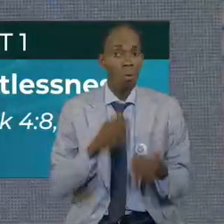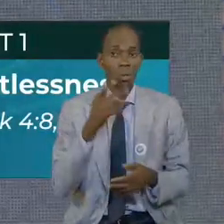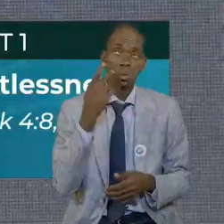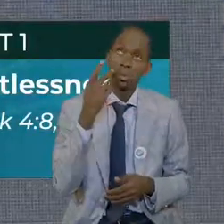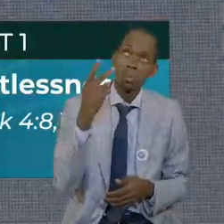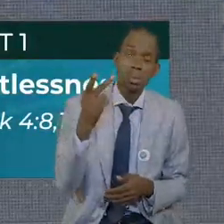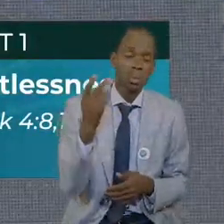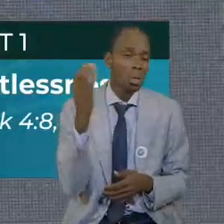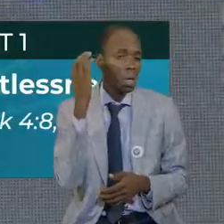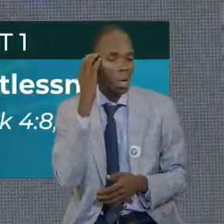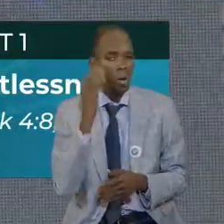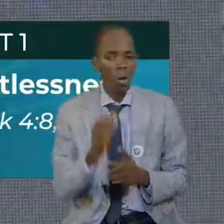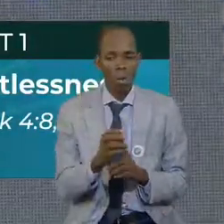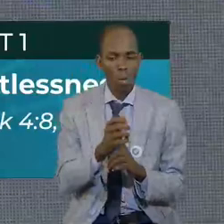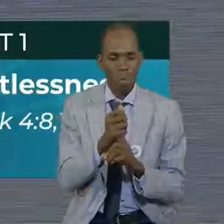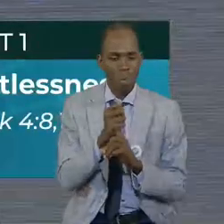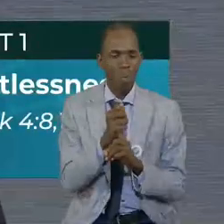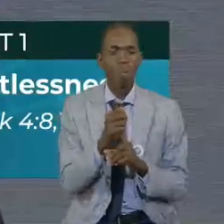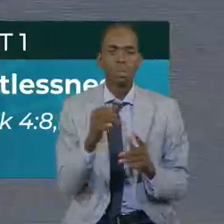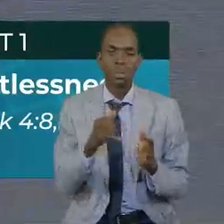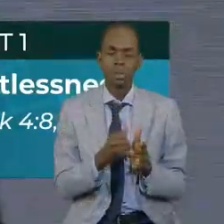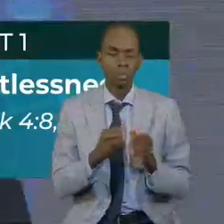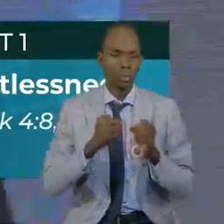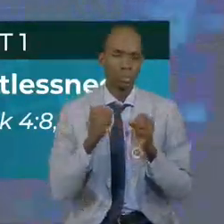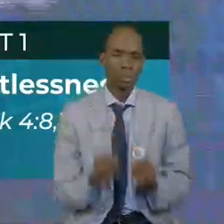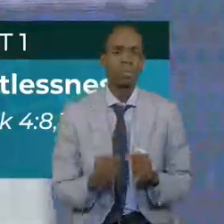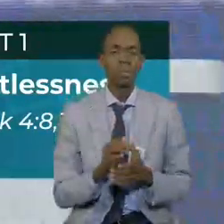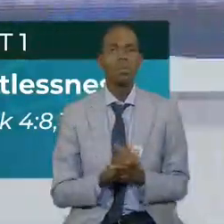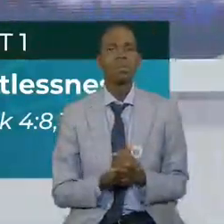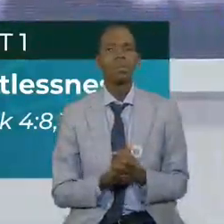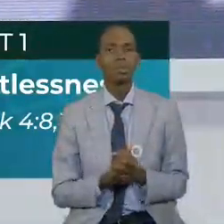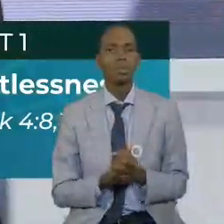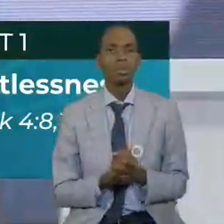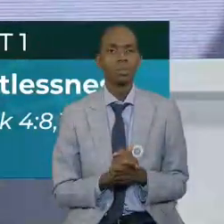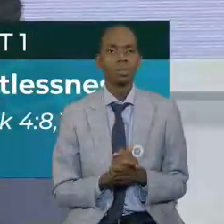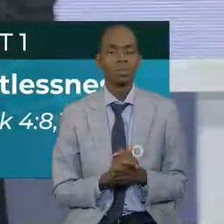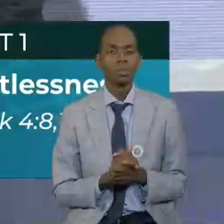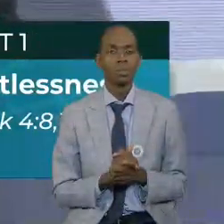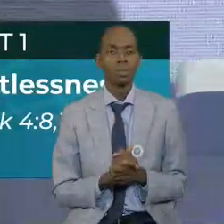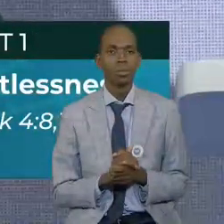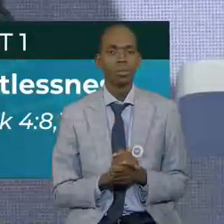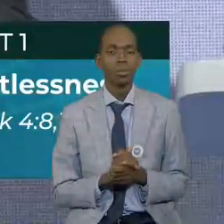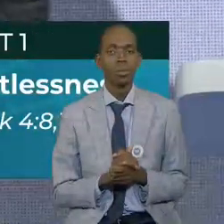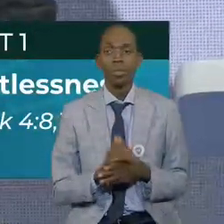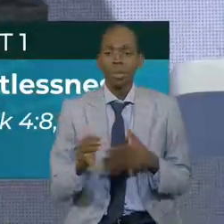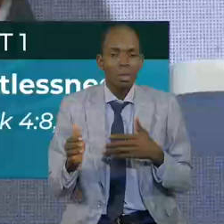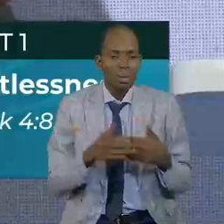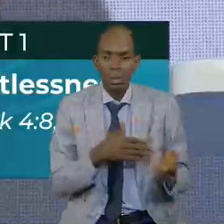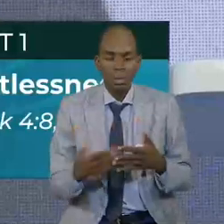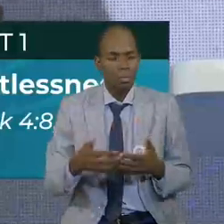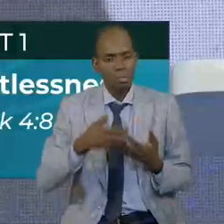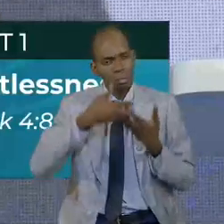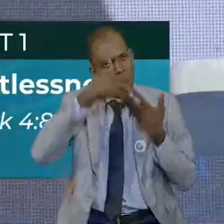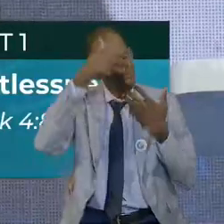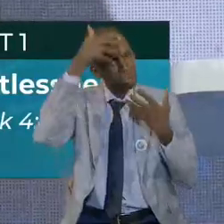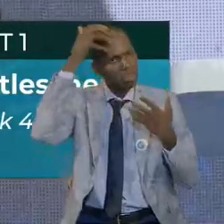hold fast our profession. Quelque chose que tu vois, quelque chose que tu entends, demeurons fermes dans la foi que nous professons. Whatever roaring lion actually